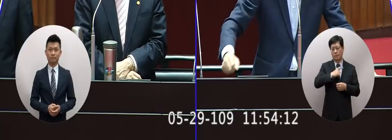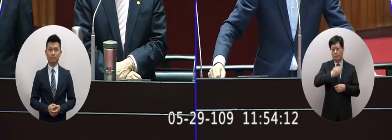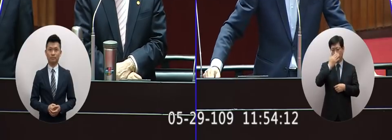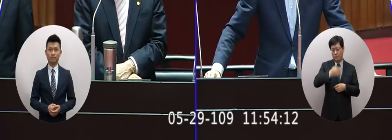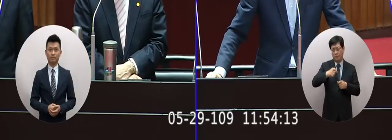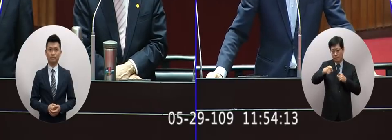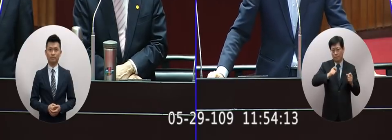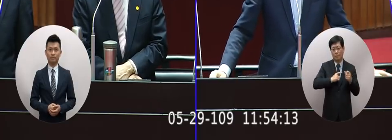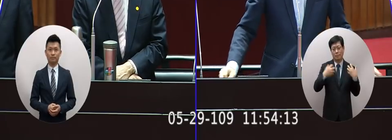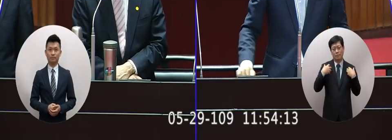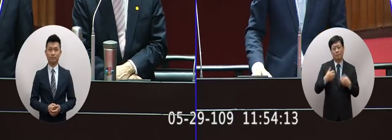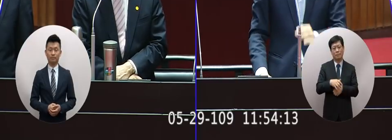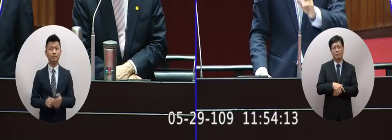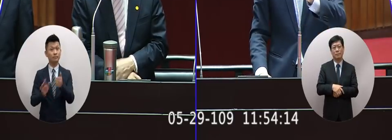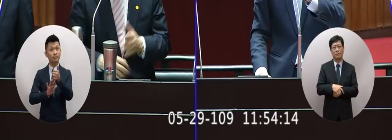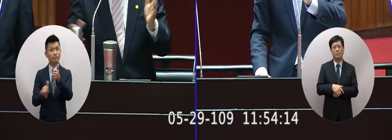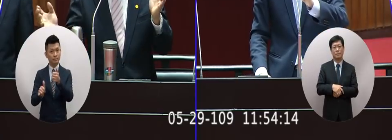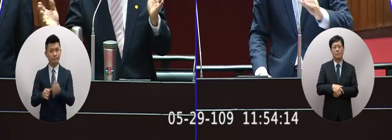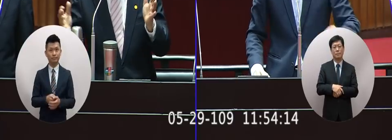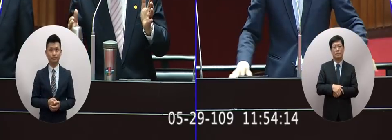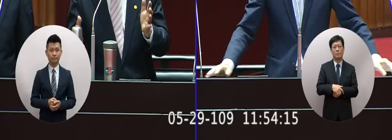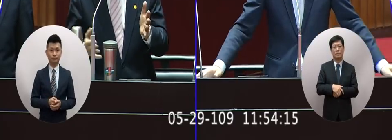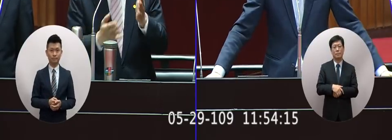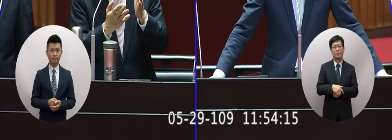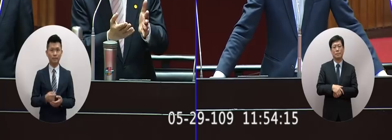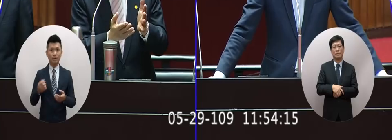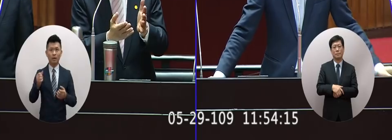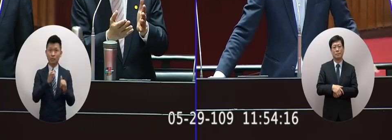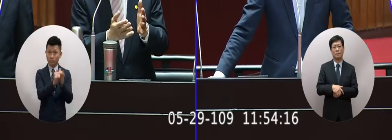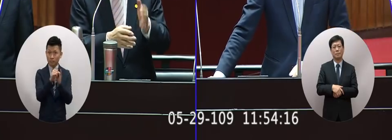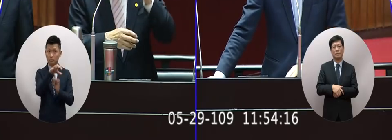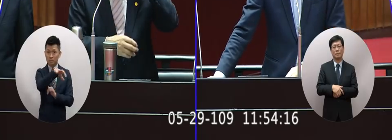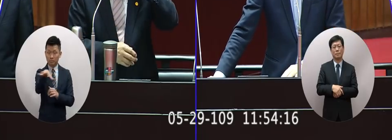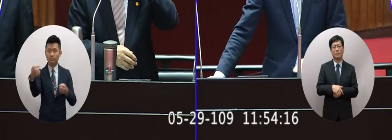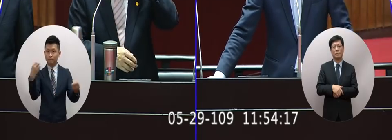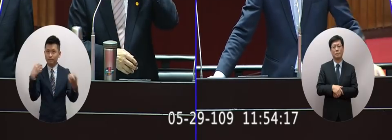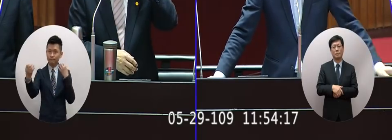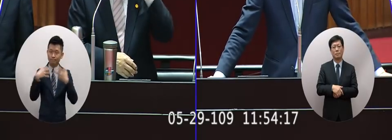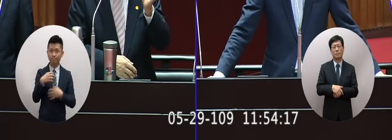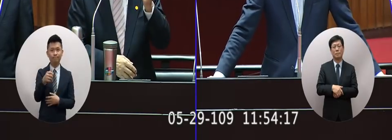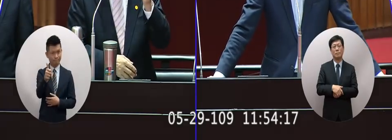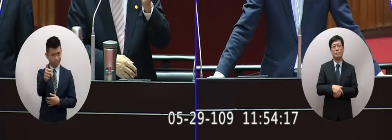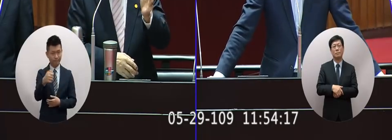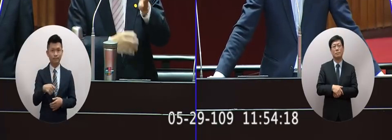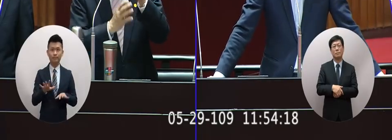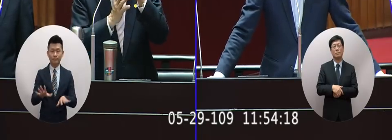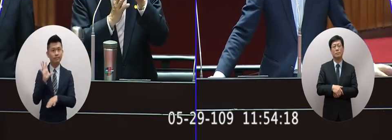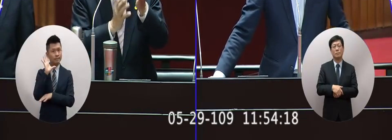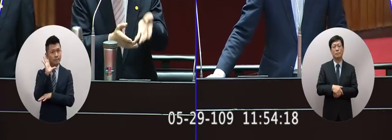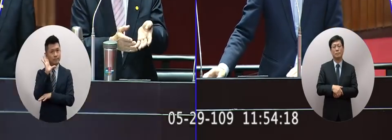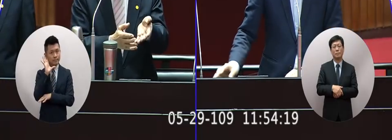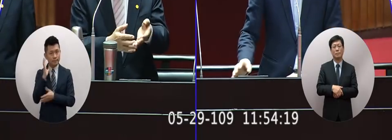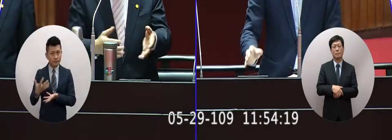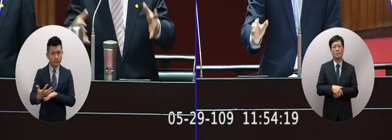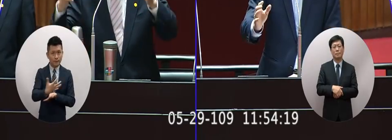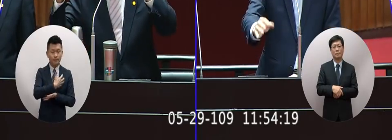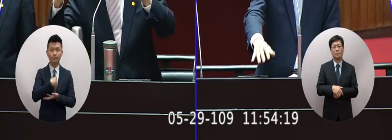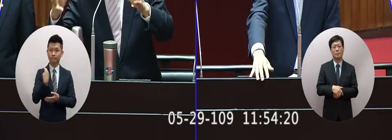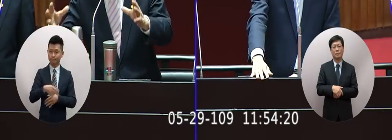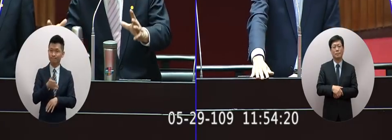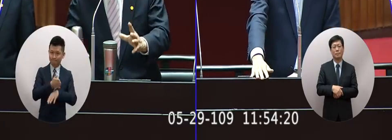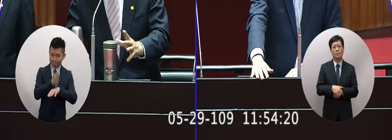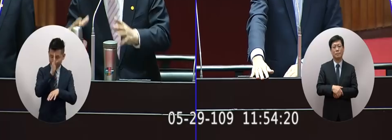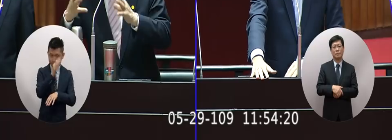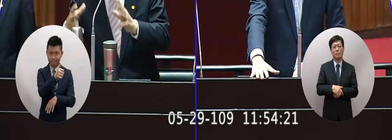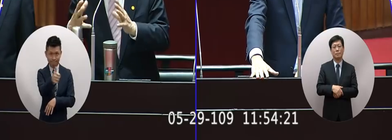政策负责。 委员，各方面的意见，谢谢你反映，我们现在就是聆听，而且很感谢，所以